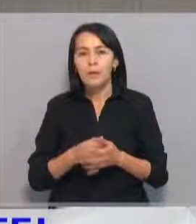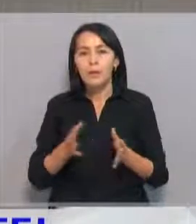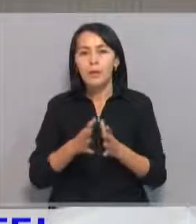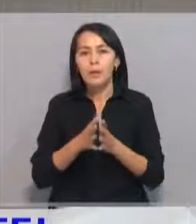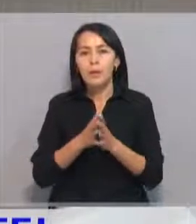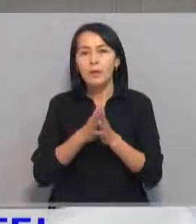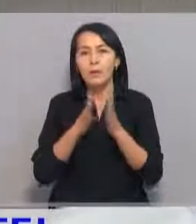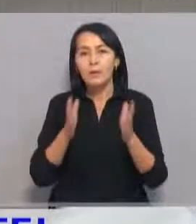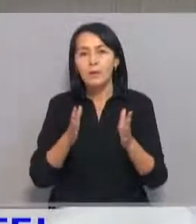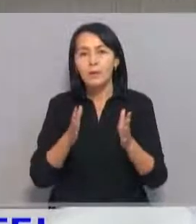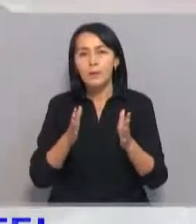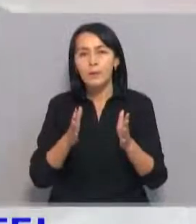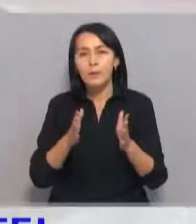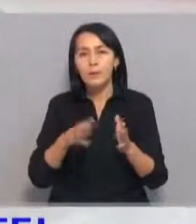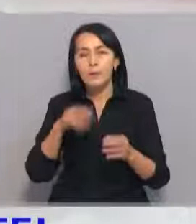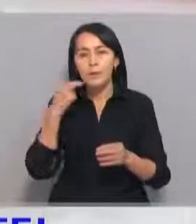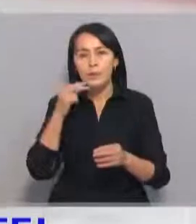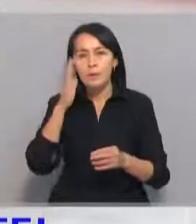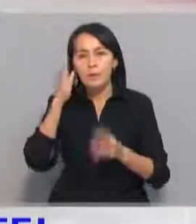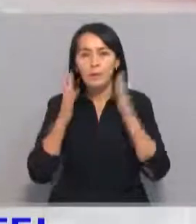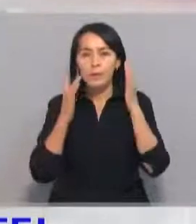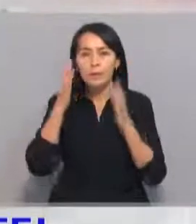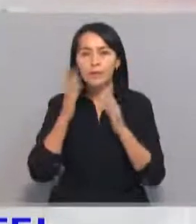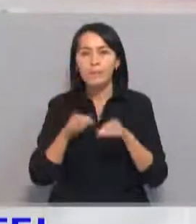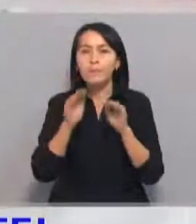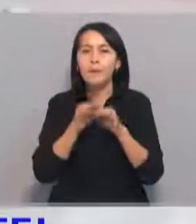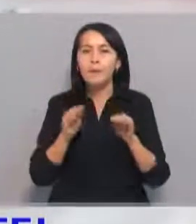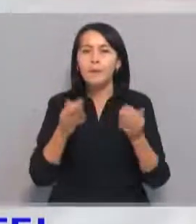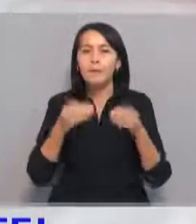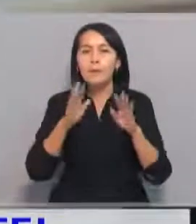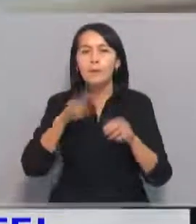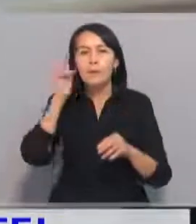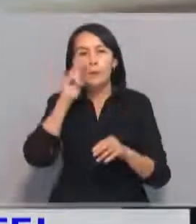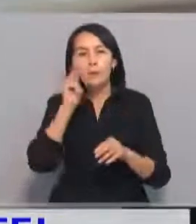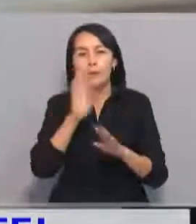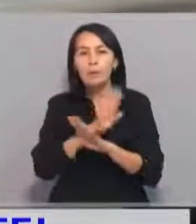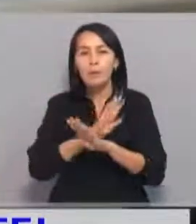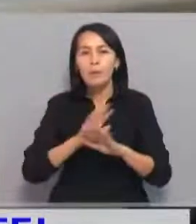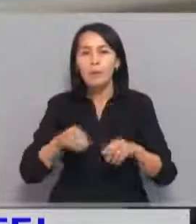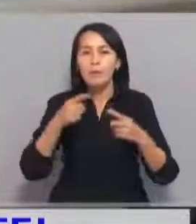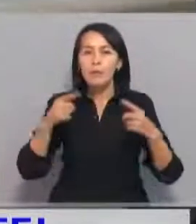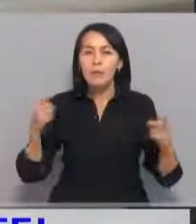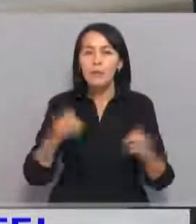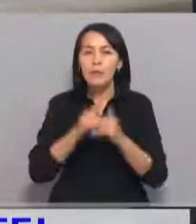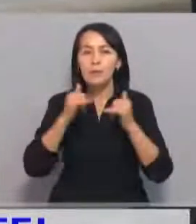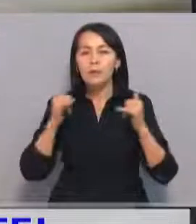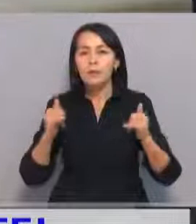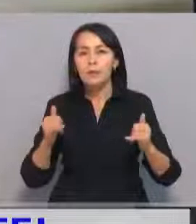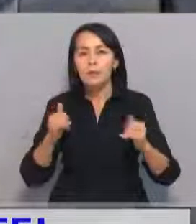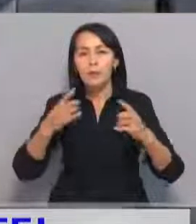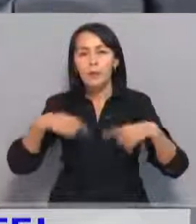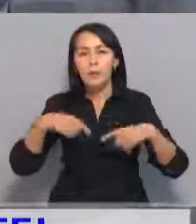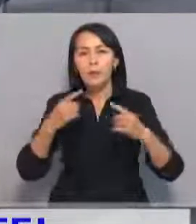бол, президент болам. Шәкірттер мұнда тек білім алып қана қоймайды, жан жақты тұлға ретінде